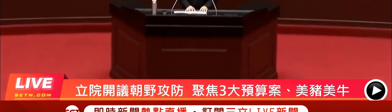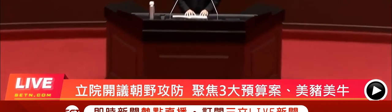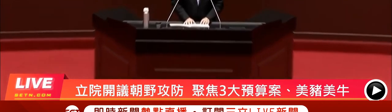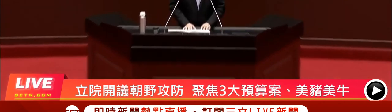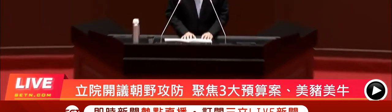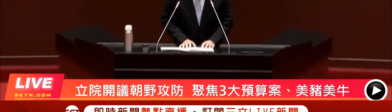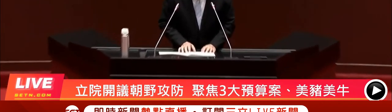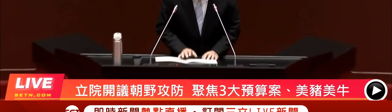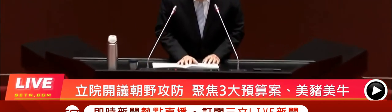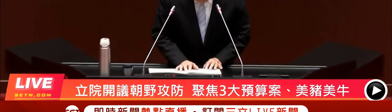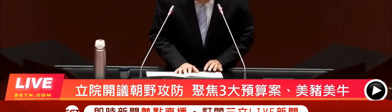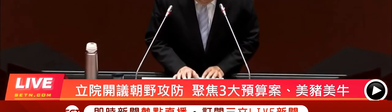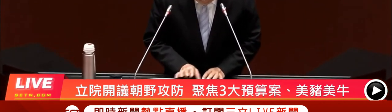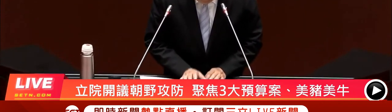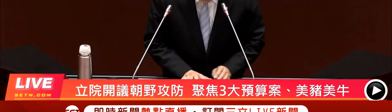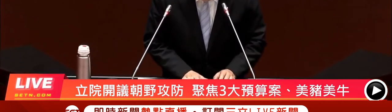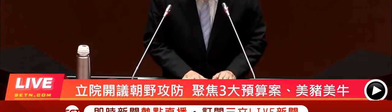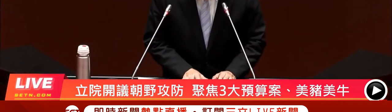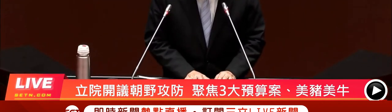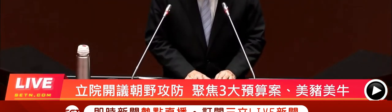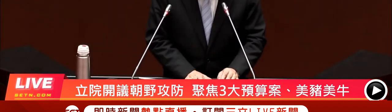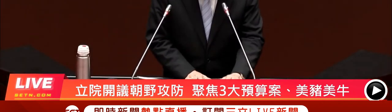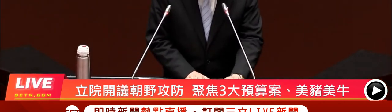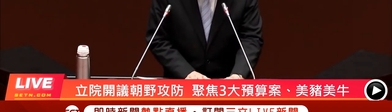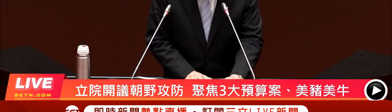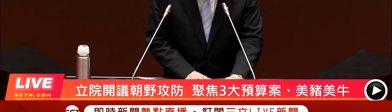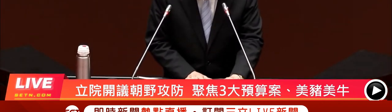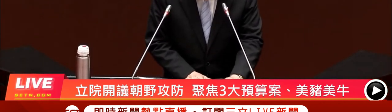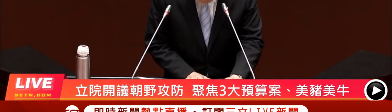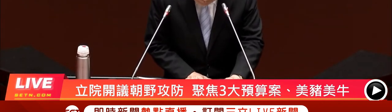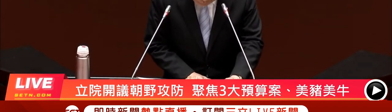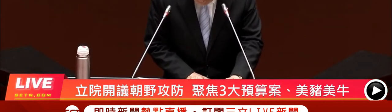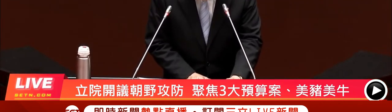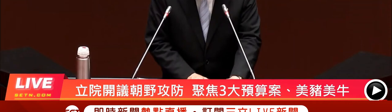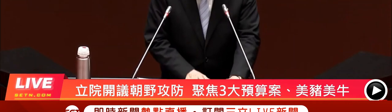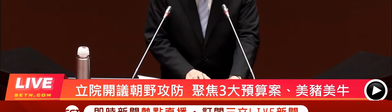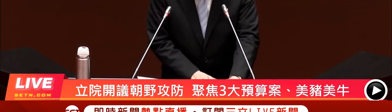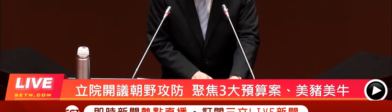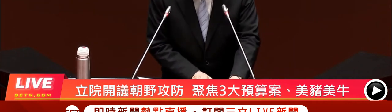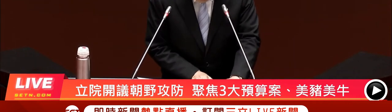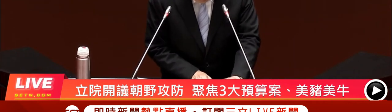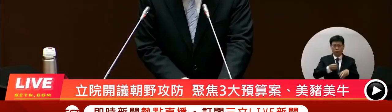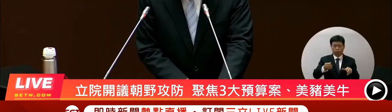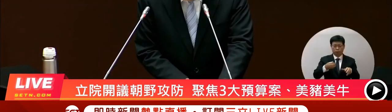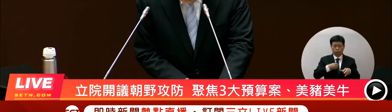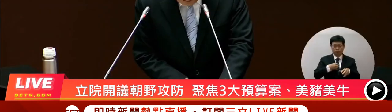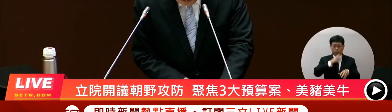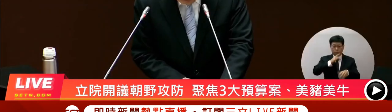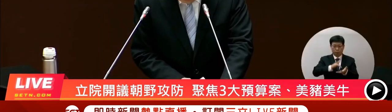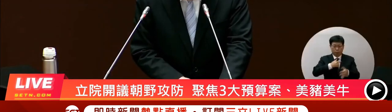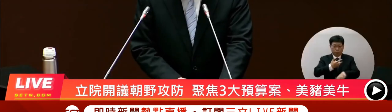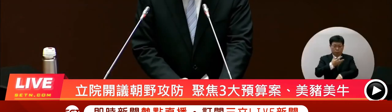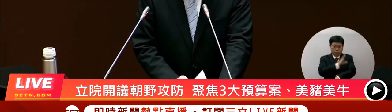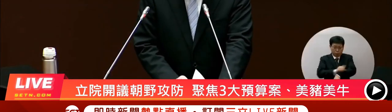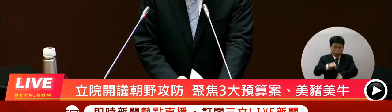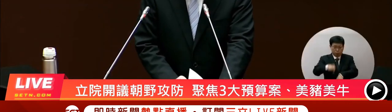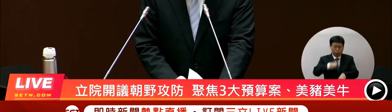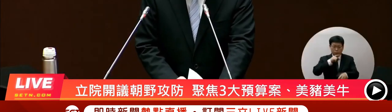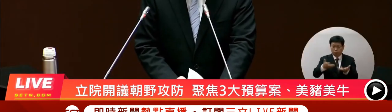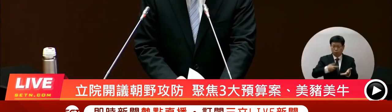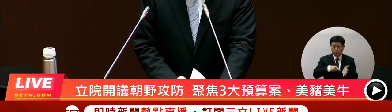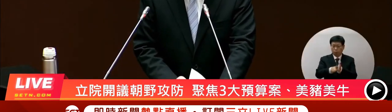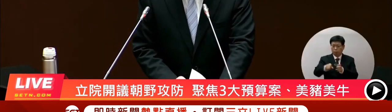就开放含莱克多巴胺美国猪肉及牛肉进口进行专案报告，并被